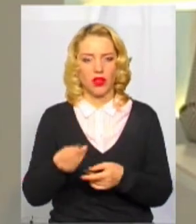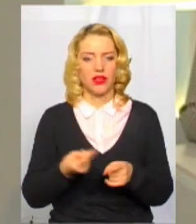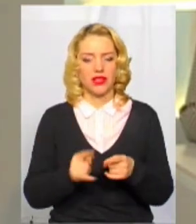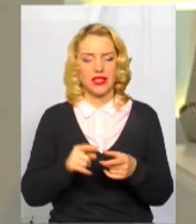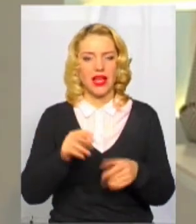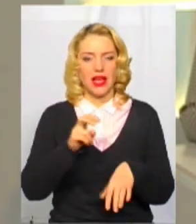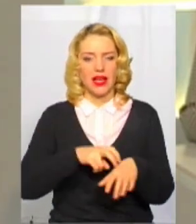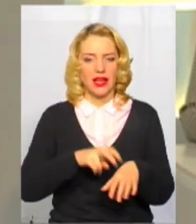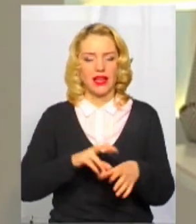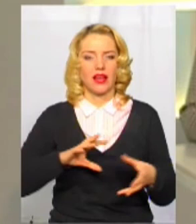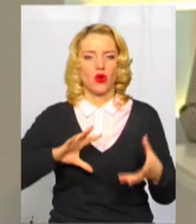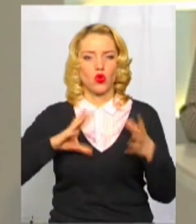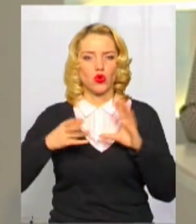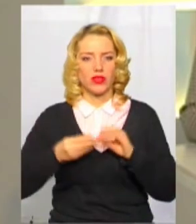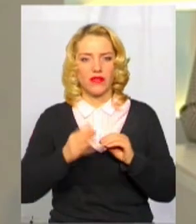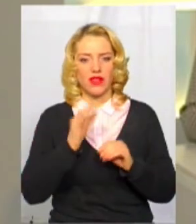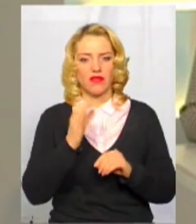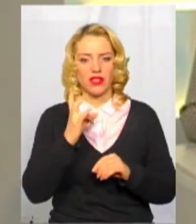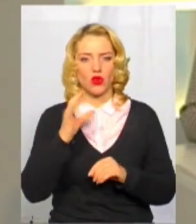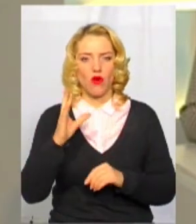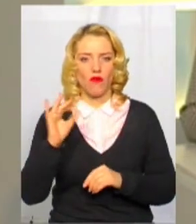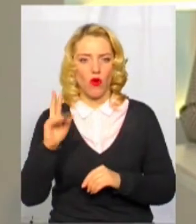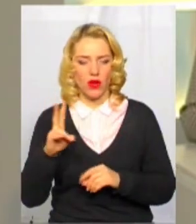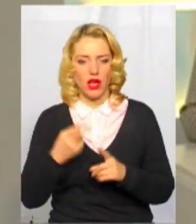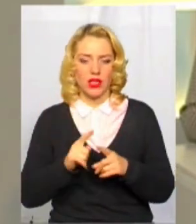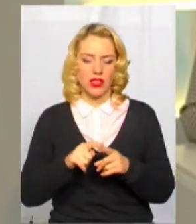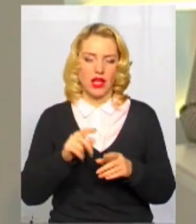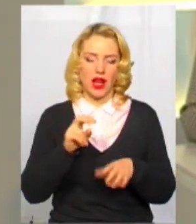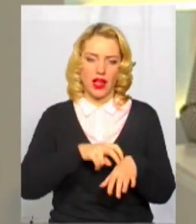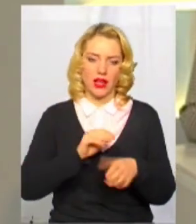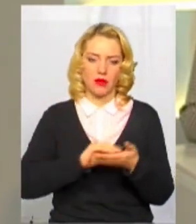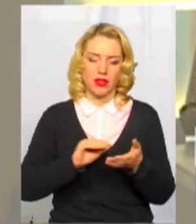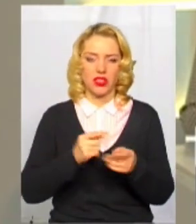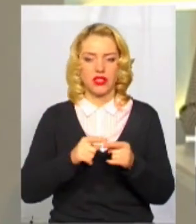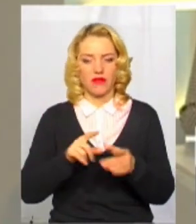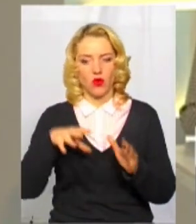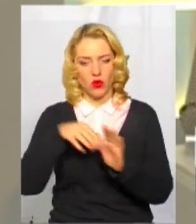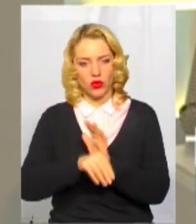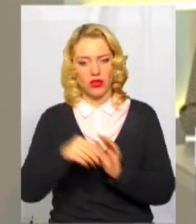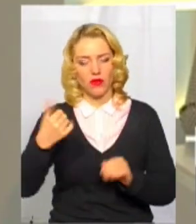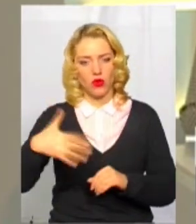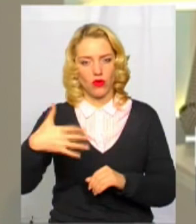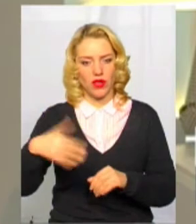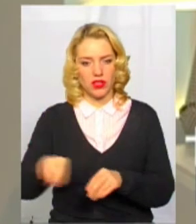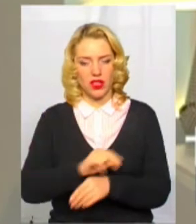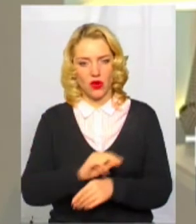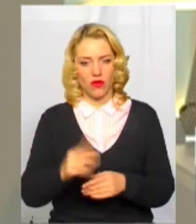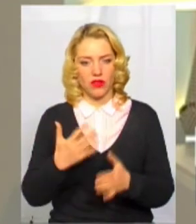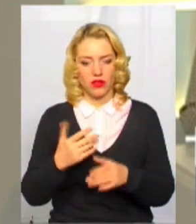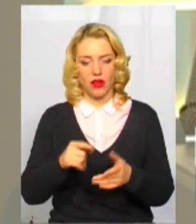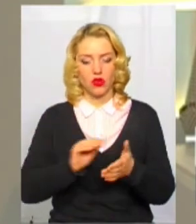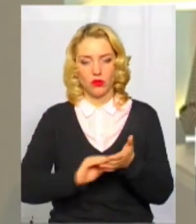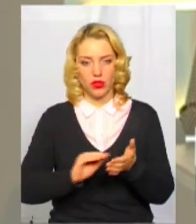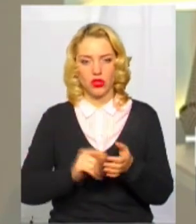саме лікар за діагнозом пише, відноситься ця хвороба до дороговартісного лікування чи не відноситься. Якщо лічащий лікар дає